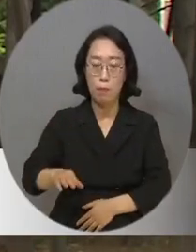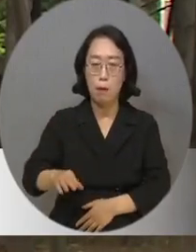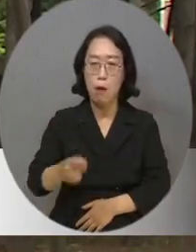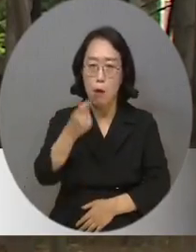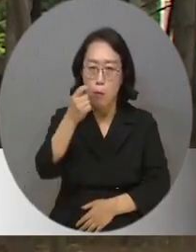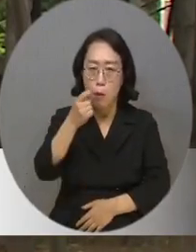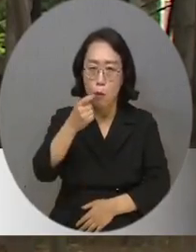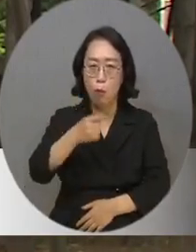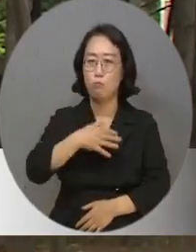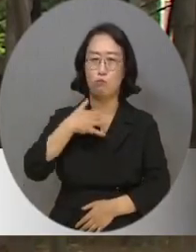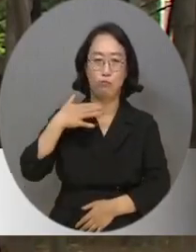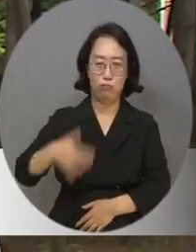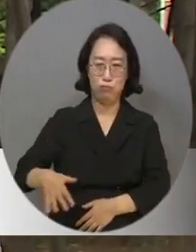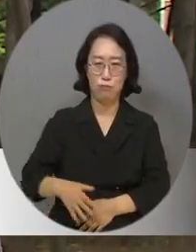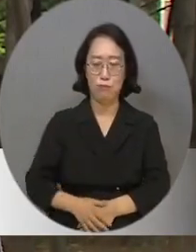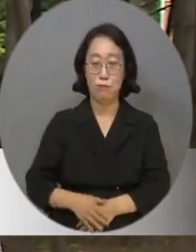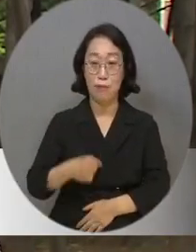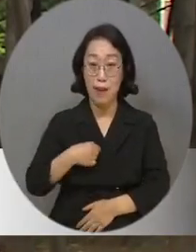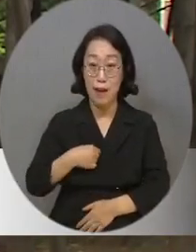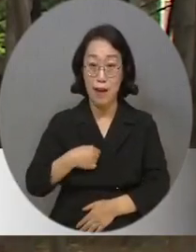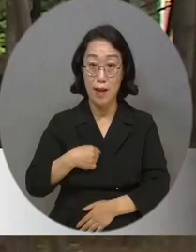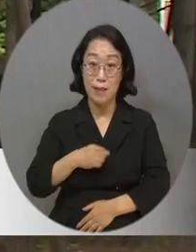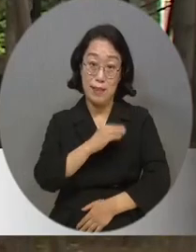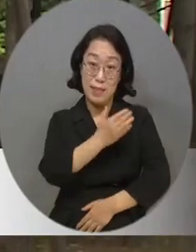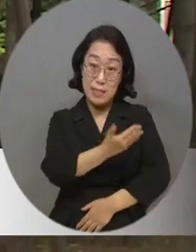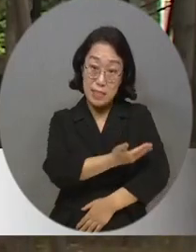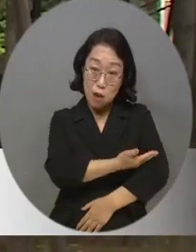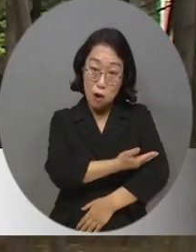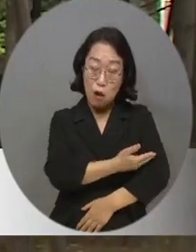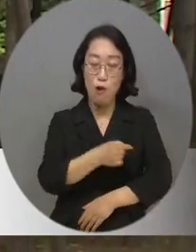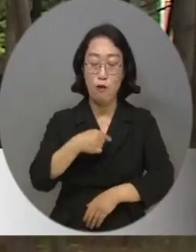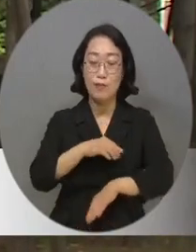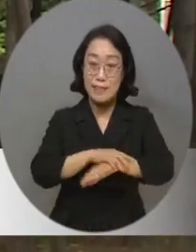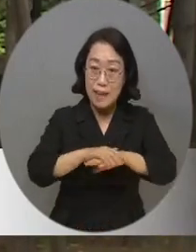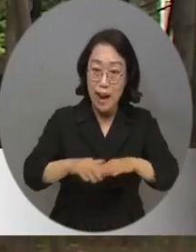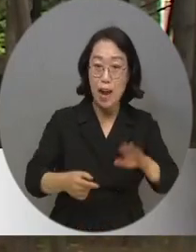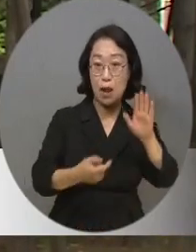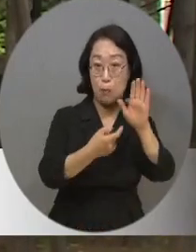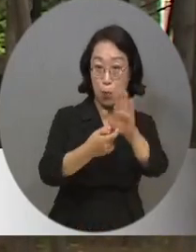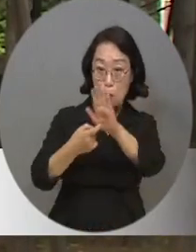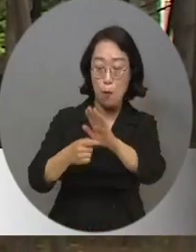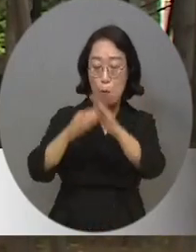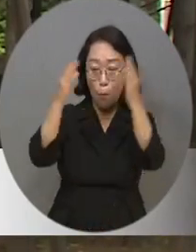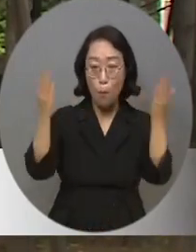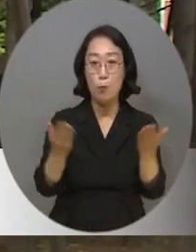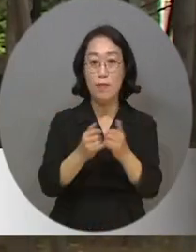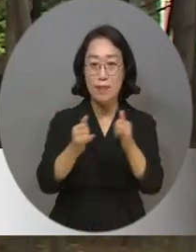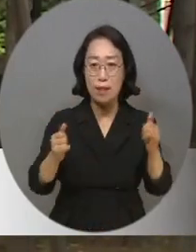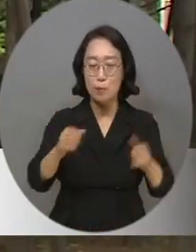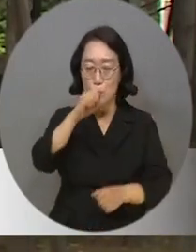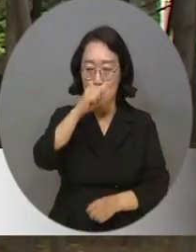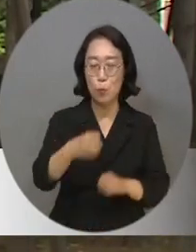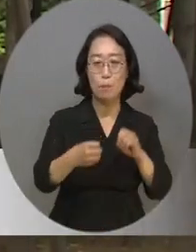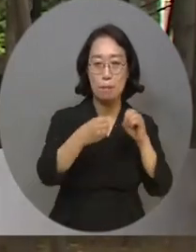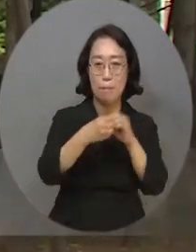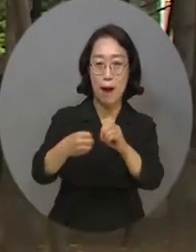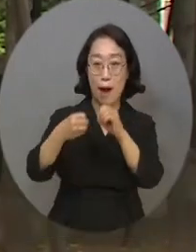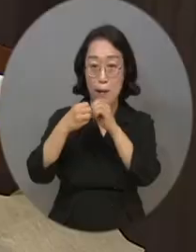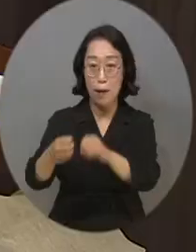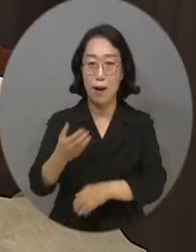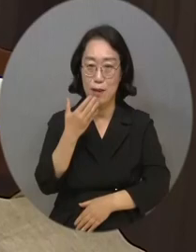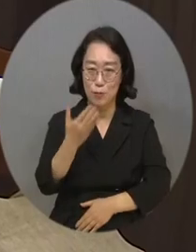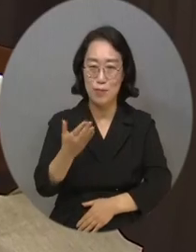있는 기회가 없었습니다. 제가 가진 할 수 있는 역량을 펼쳐내서 모든 사람들에게 선한 역량력이 될 수